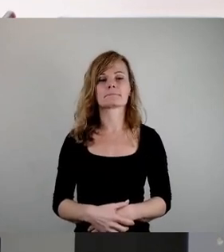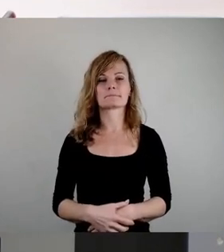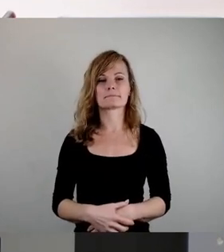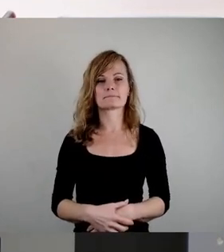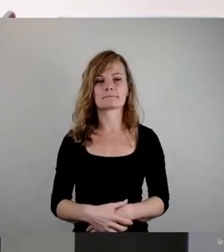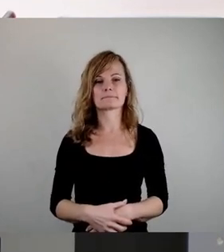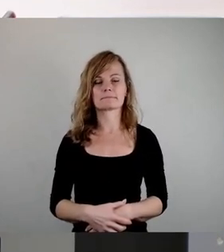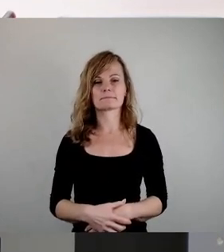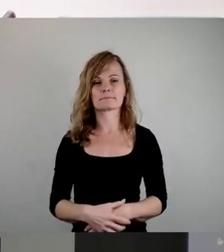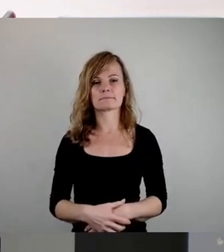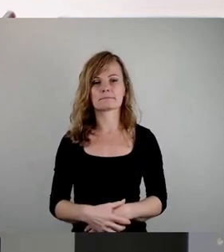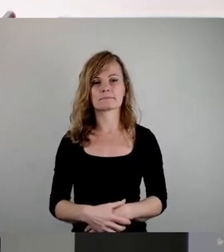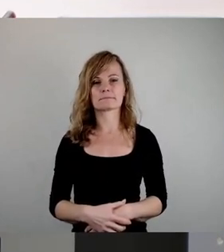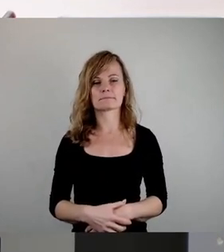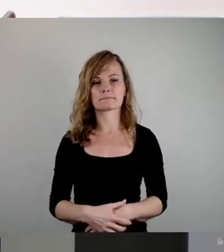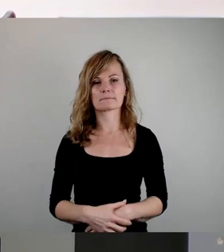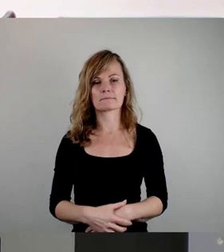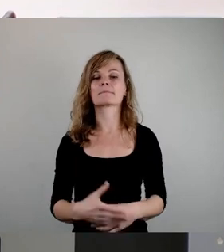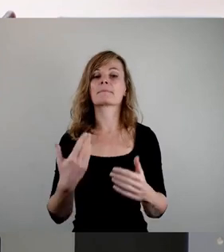sollte das Datum auf den